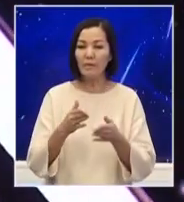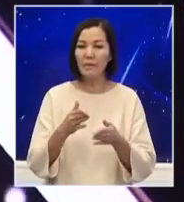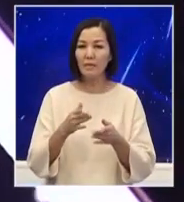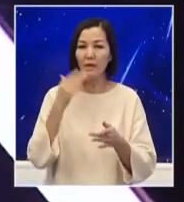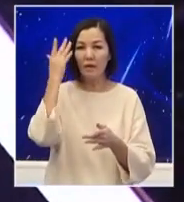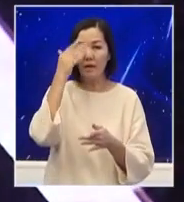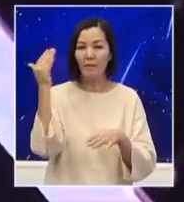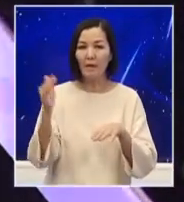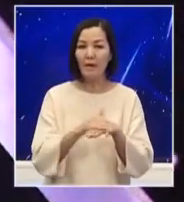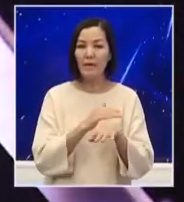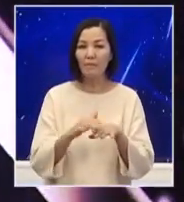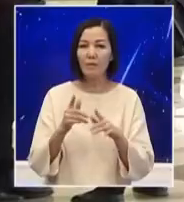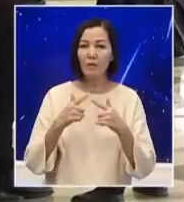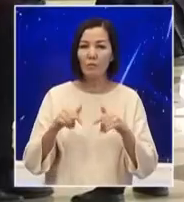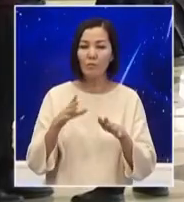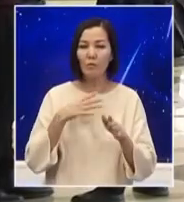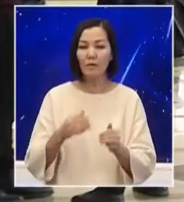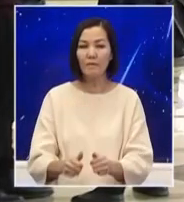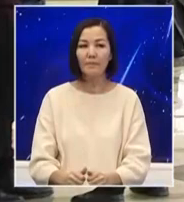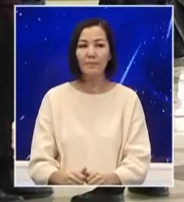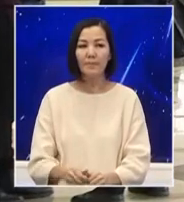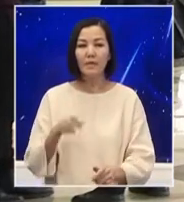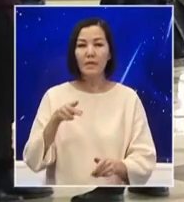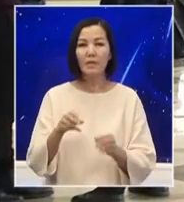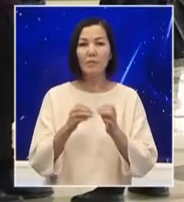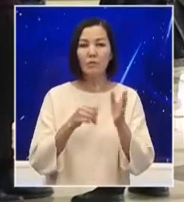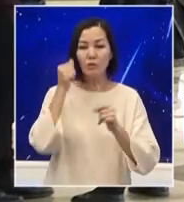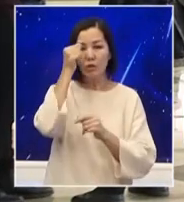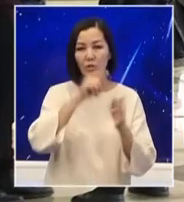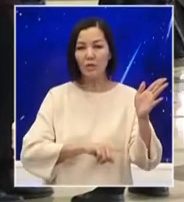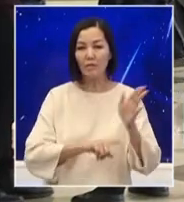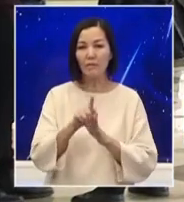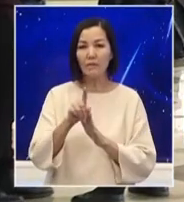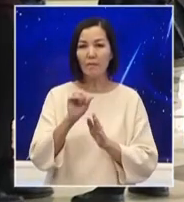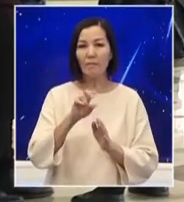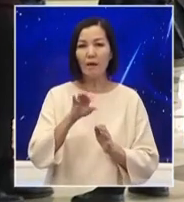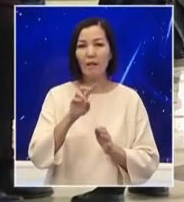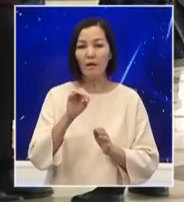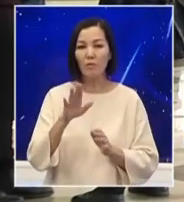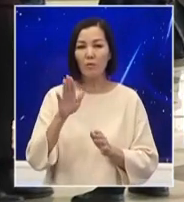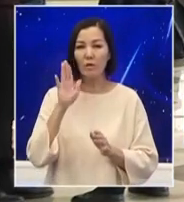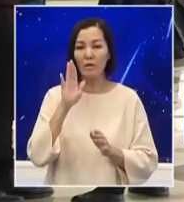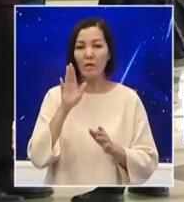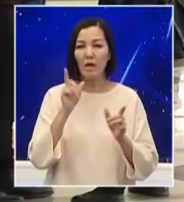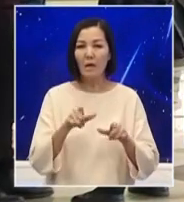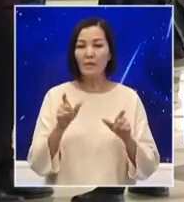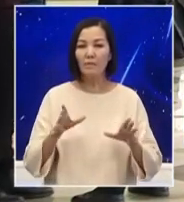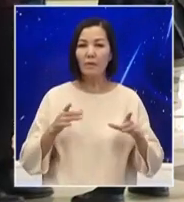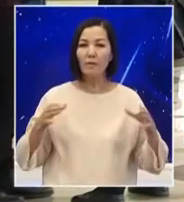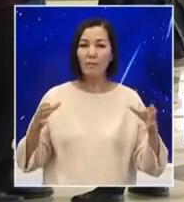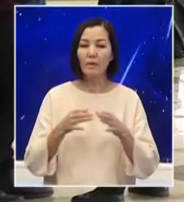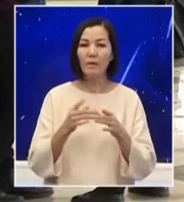арман қайырымдылық қозғалысын құрды. 2017 жылдан бері Айдынды Алакөлдің айбынды азаматтарының басын біріктіріп, бір